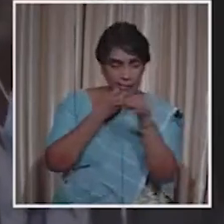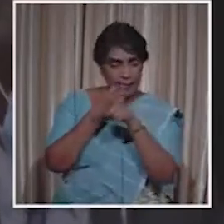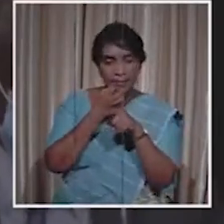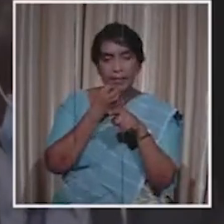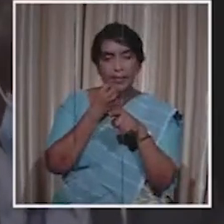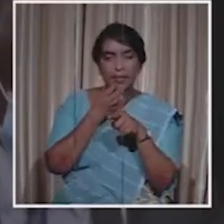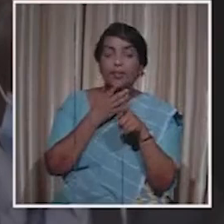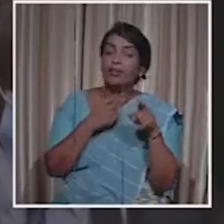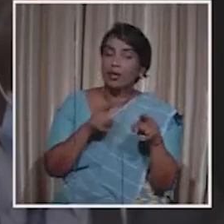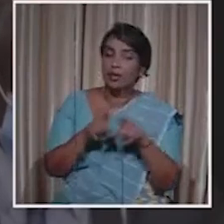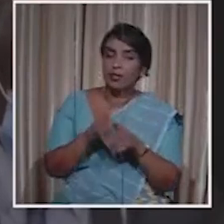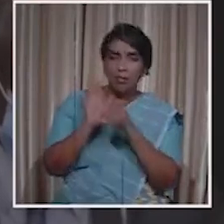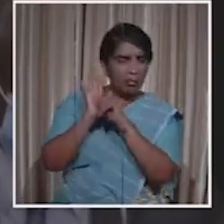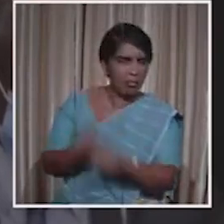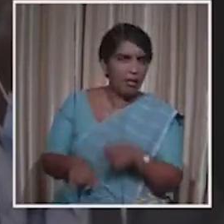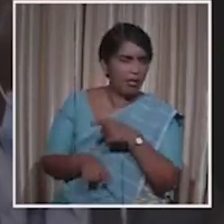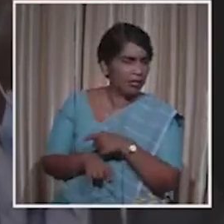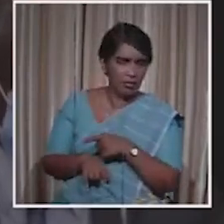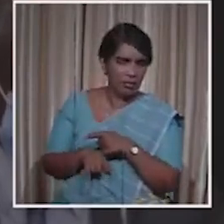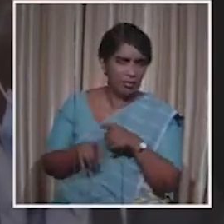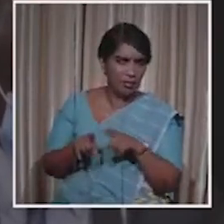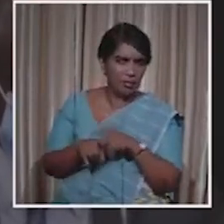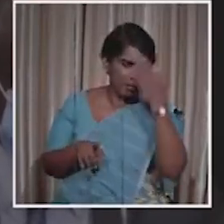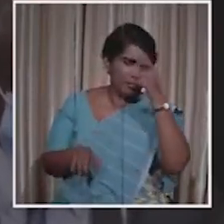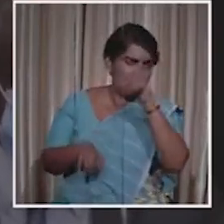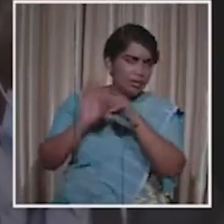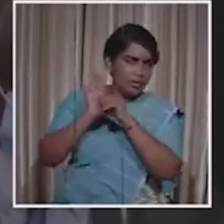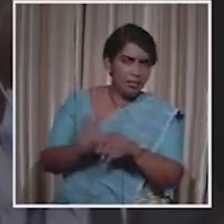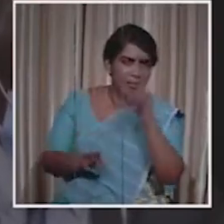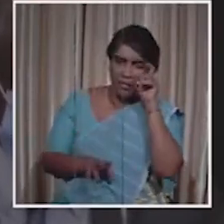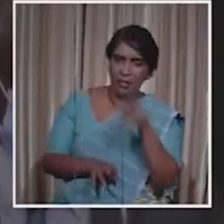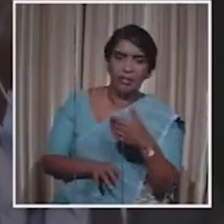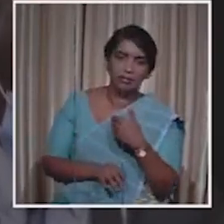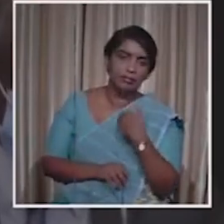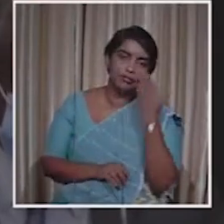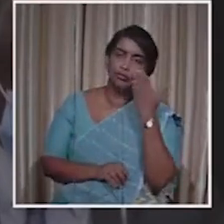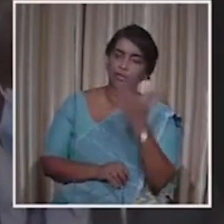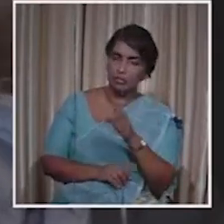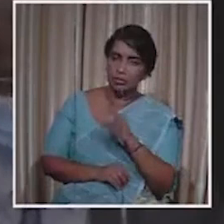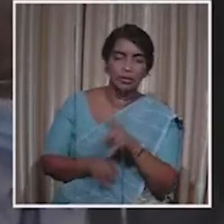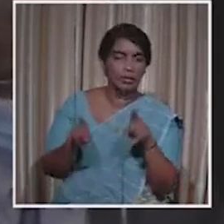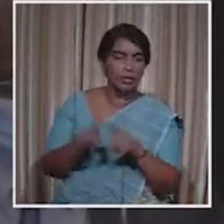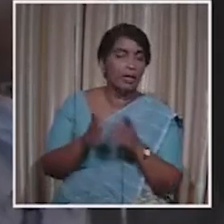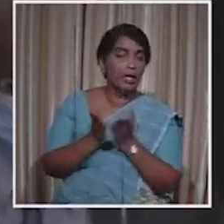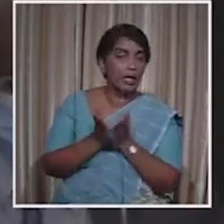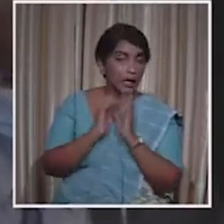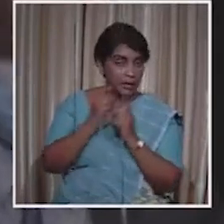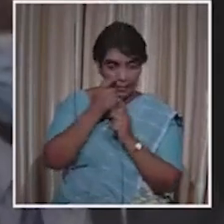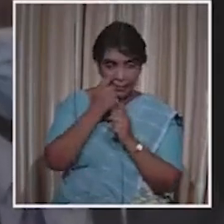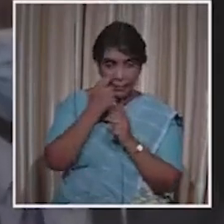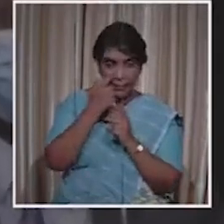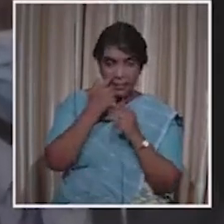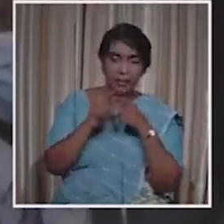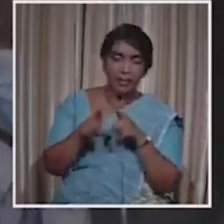தான் பார்க்கிறீர்கள் என்ற உண்மை மிக வெளிப்படையாக தெரிகின்றது. அதனை விட இன்னும் இந்தியாவில் இருந்து காரைக்காலில் இருந்து